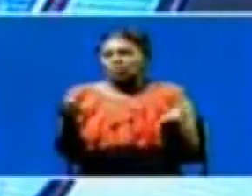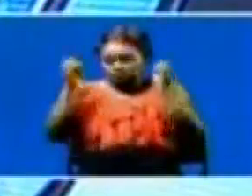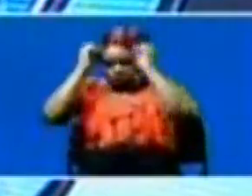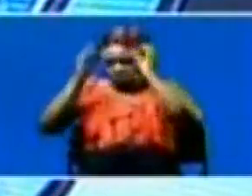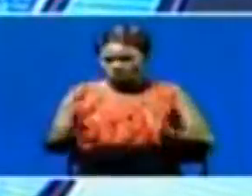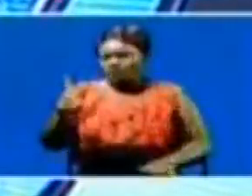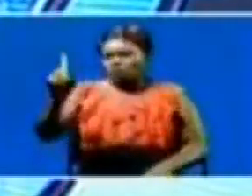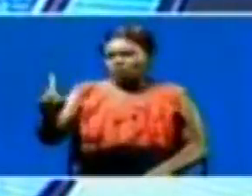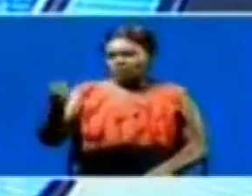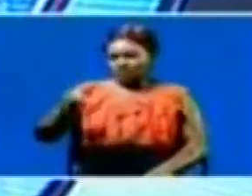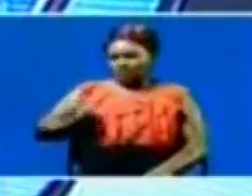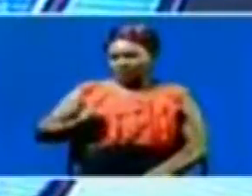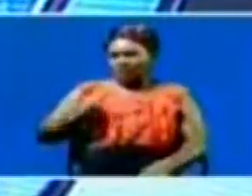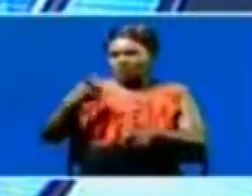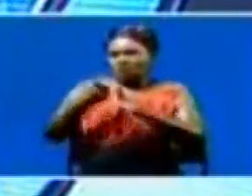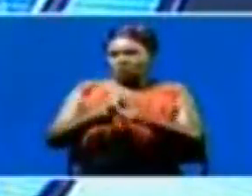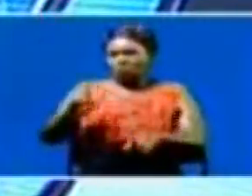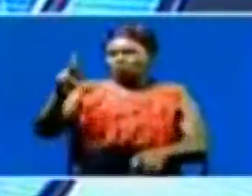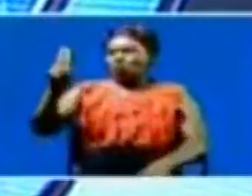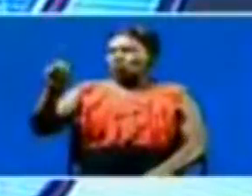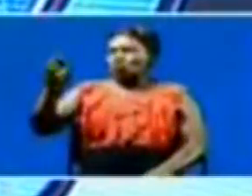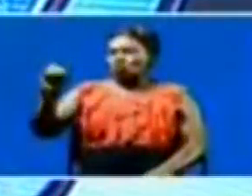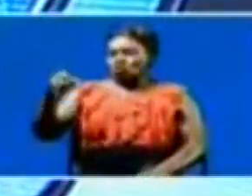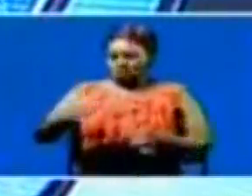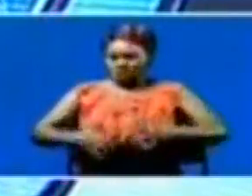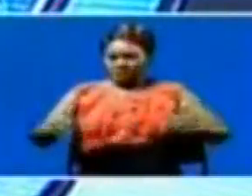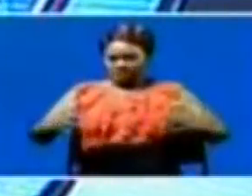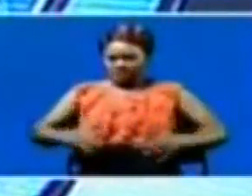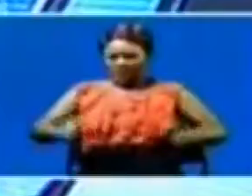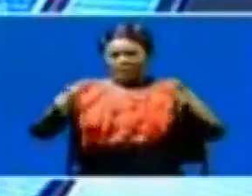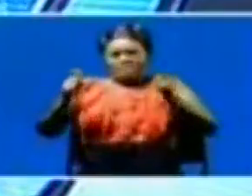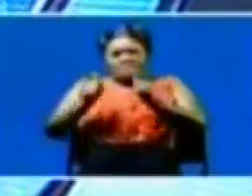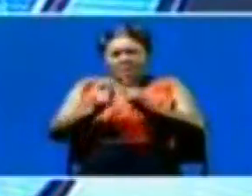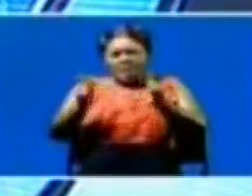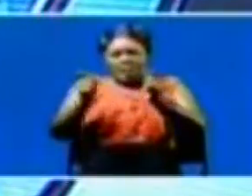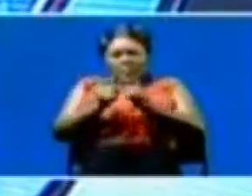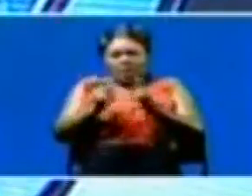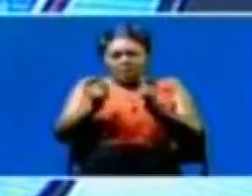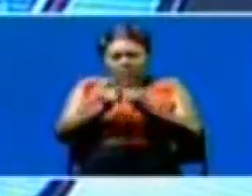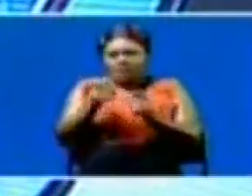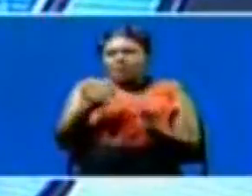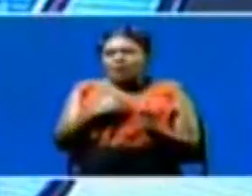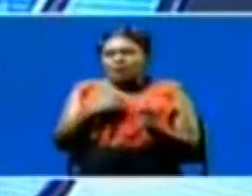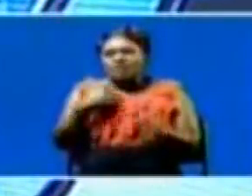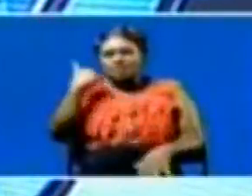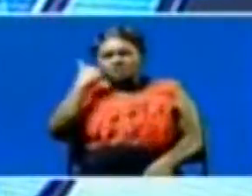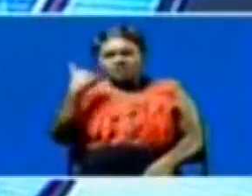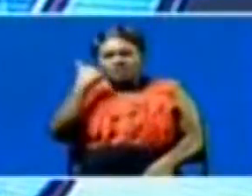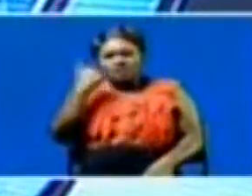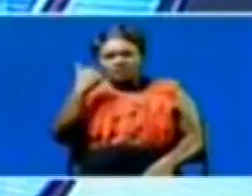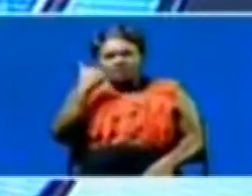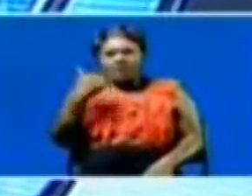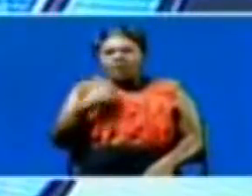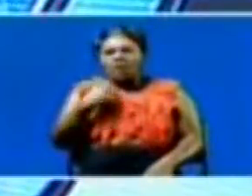Mwanafunzi mmoja wa kike kutoka eneo la Kuno katika kaunti ya Garissa anapitia machungu ya maisha baada ya kupata ugonjwa wa fistula